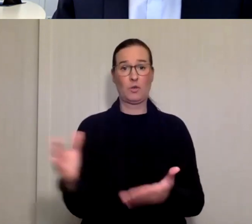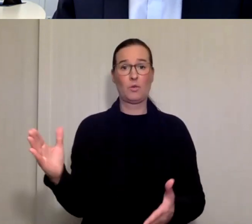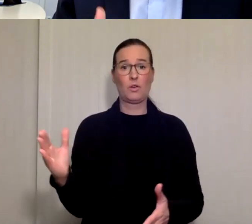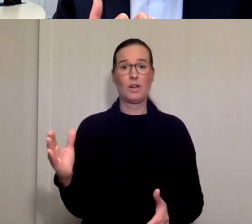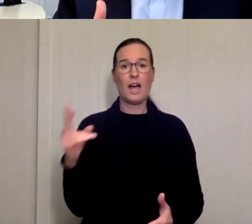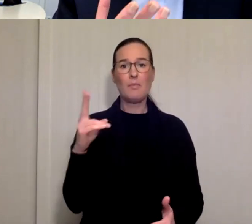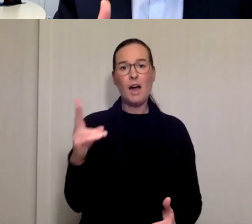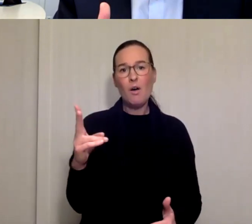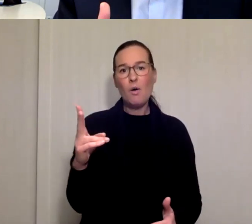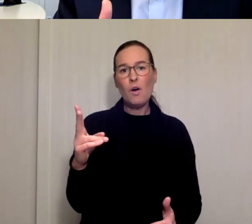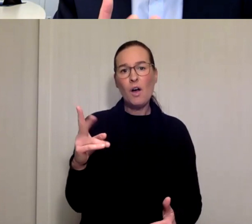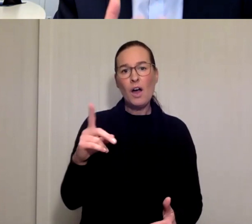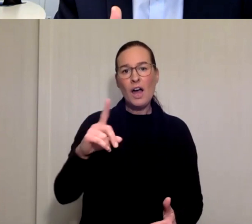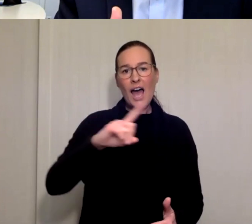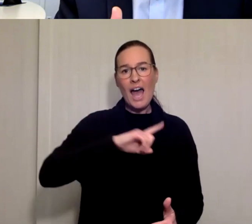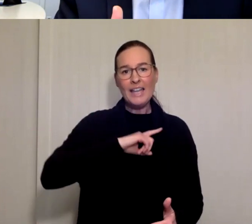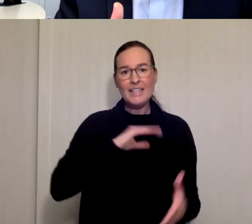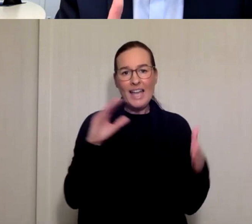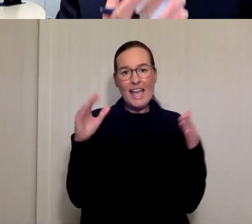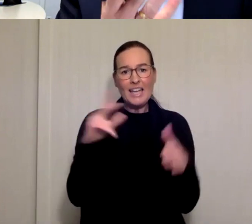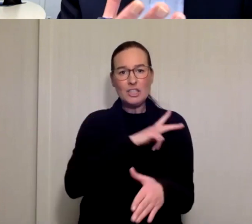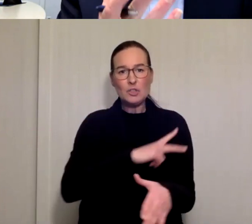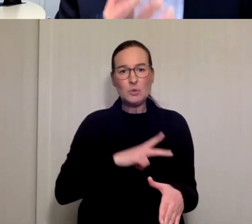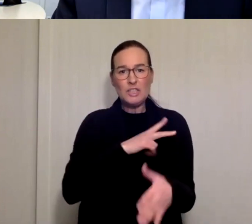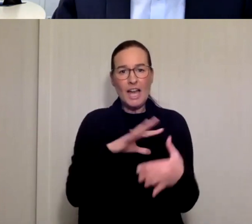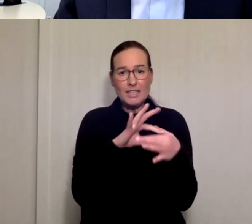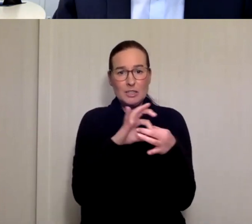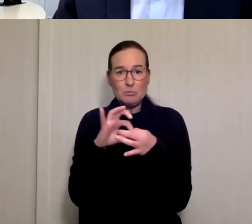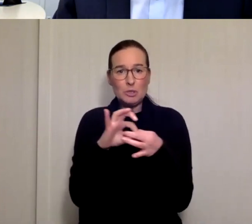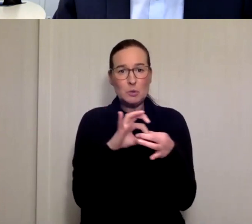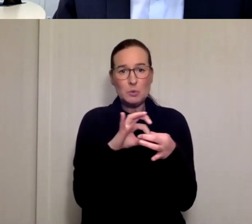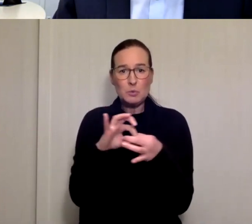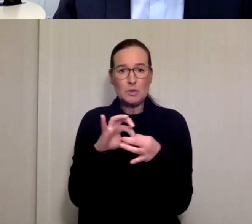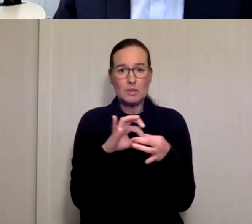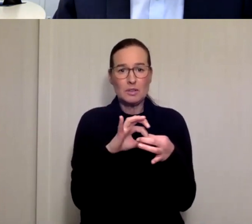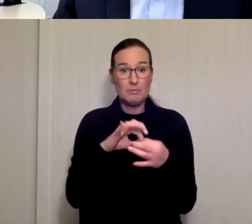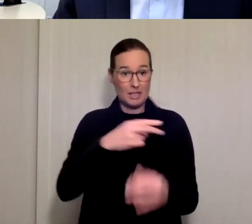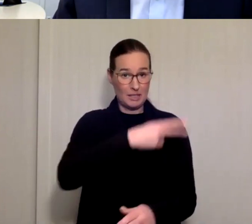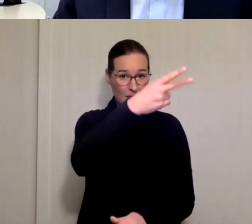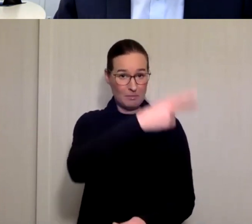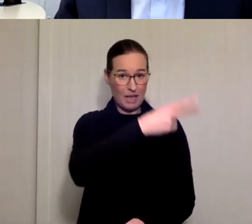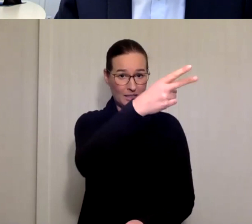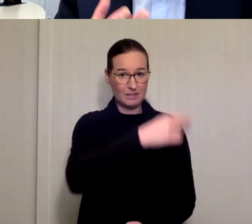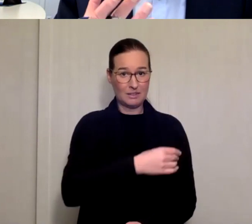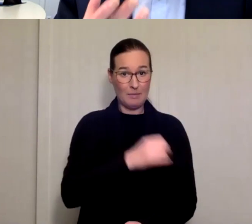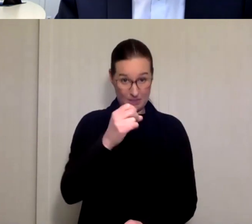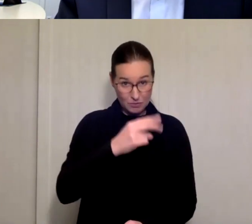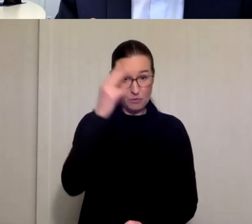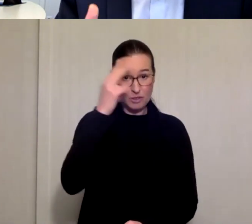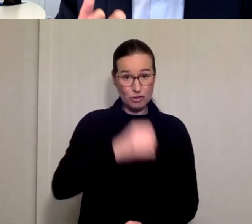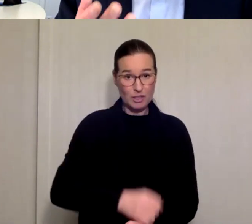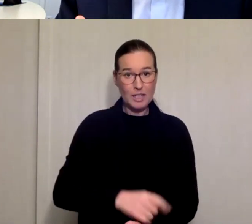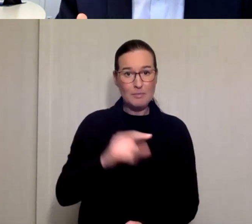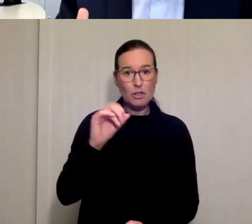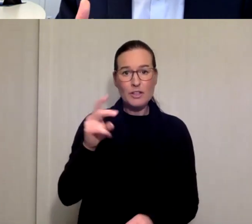eigenen engen sozialen Bezüge, sowohl bei Ralf Meister als auch bei Ihnen, Frau Priesemann. Sehe ich das richtig? Also dieses